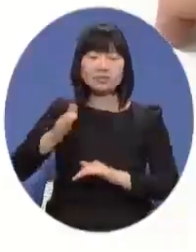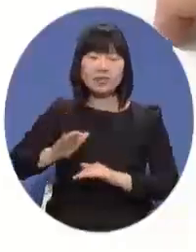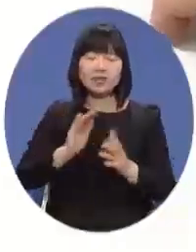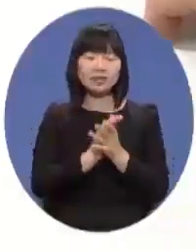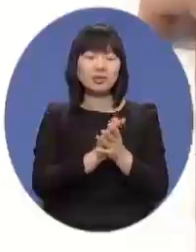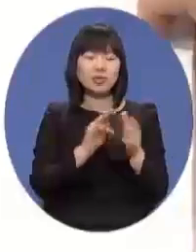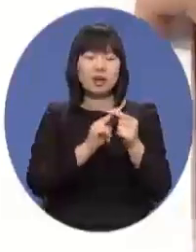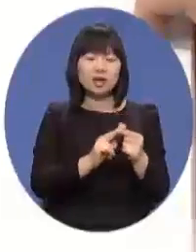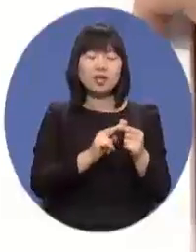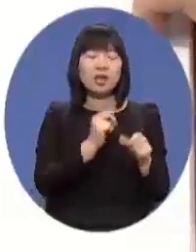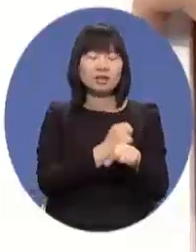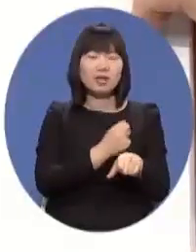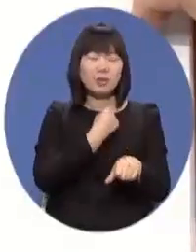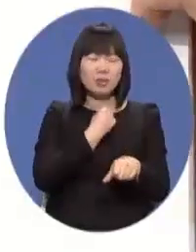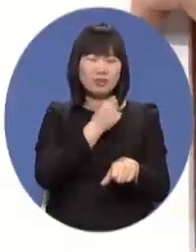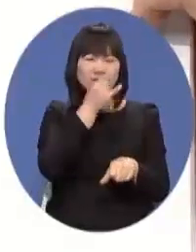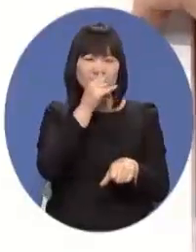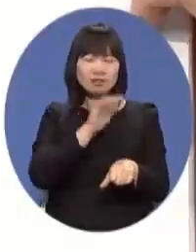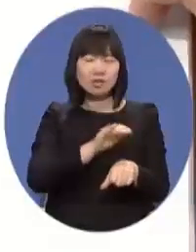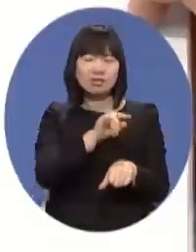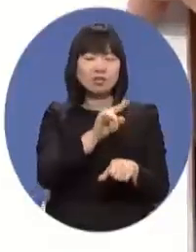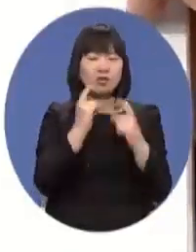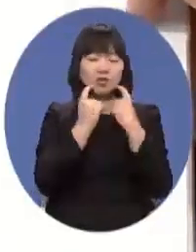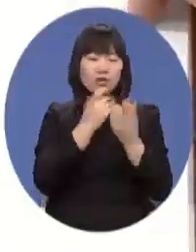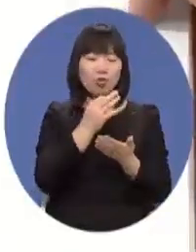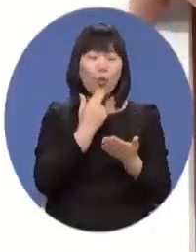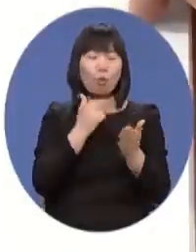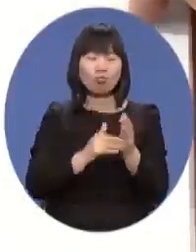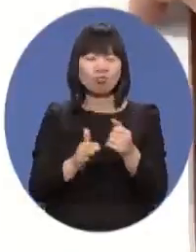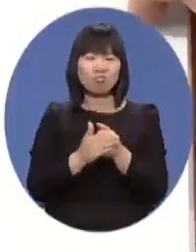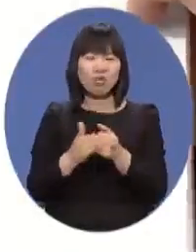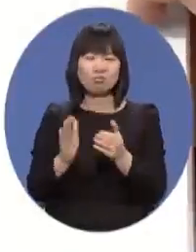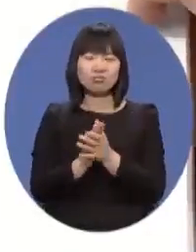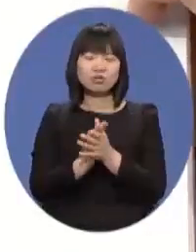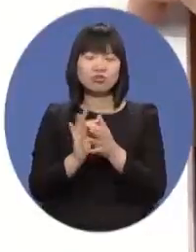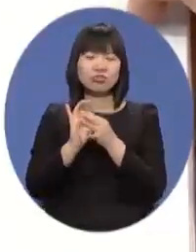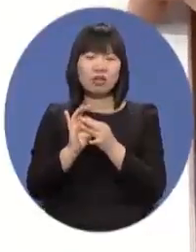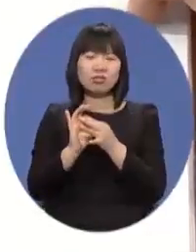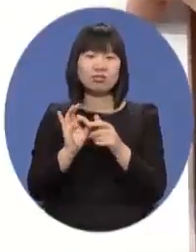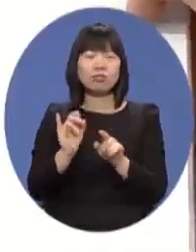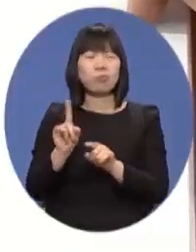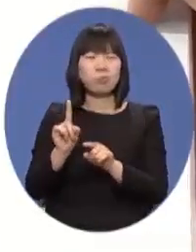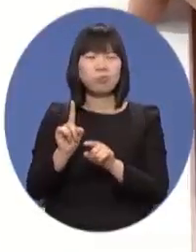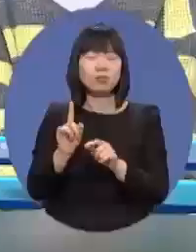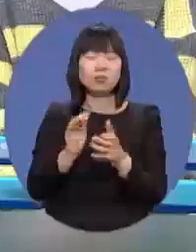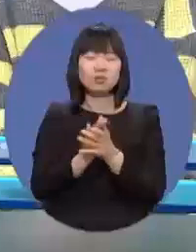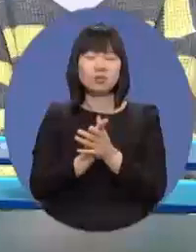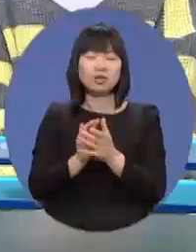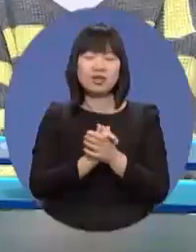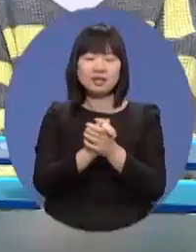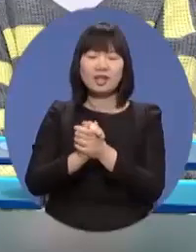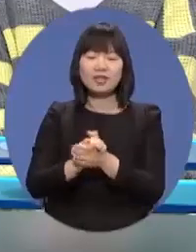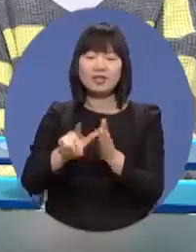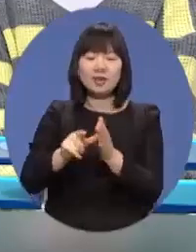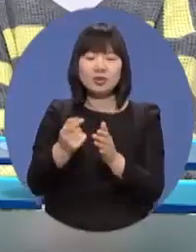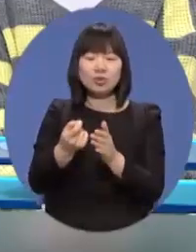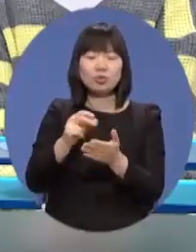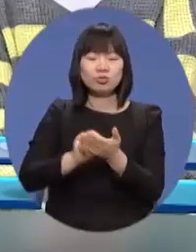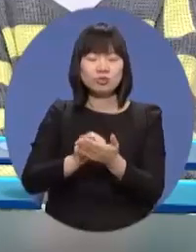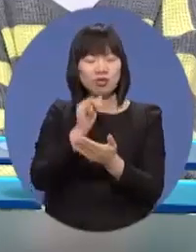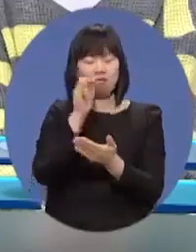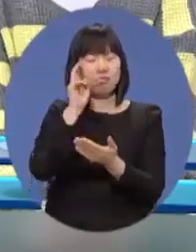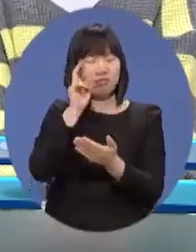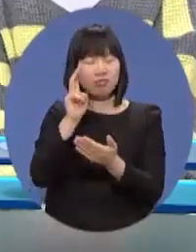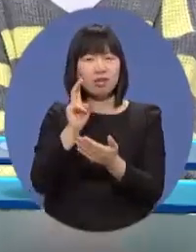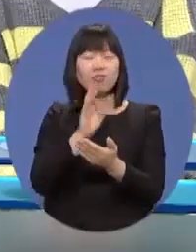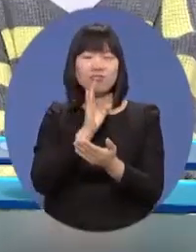하고 싶은 부분이 있었잖아요. 그렇죠. 근데 그 용돈이 없음으로 해서 친구 관계에서 그러니까 친구들을 사귀는 데 있어서도 약간 문제가 있을 문제가 수